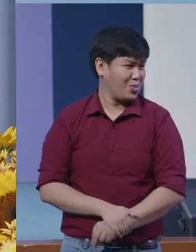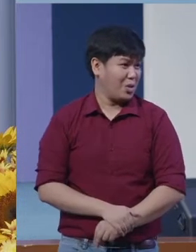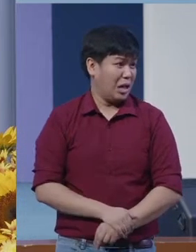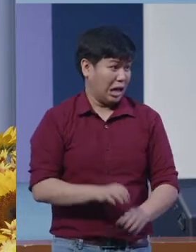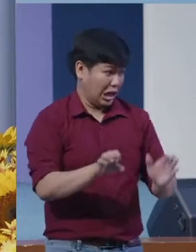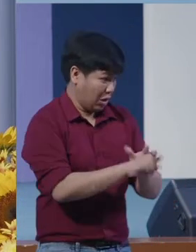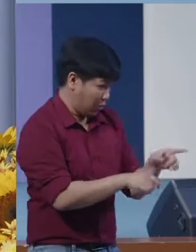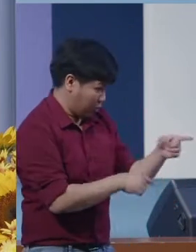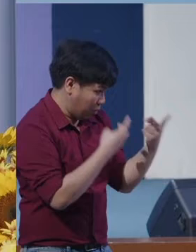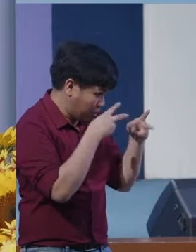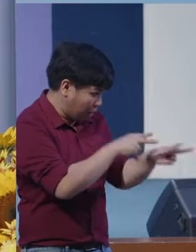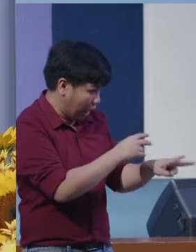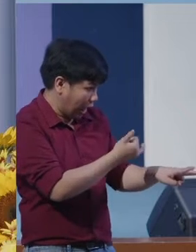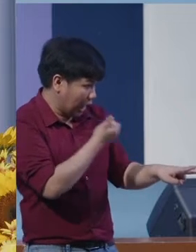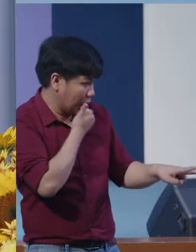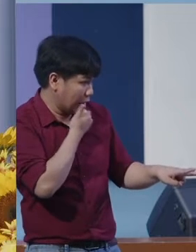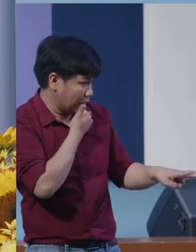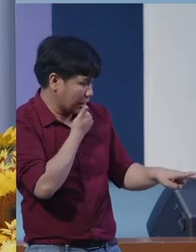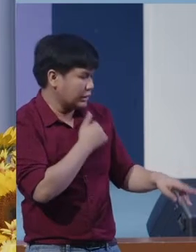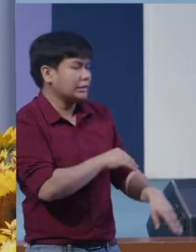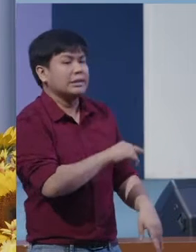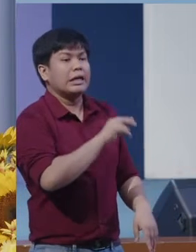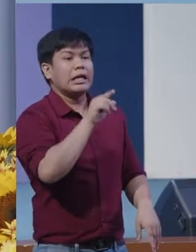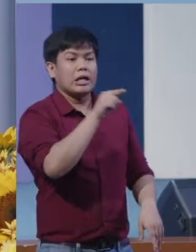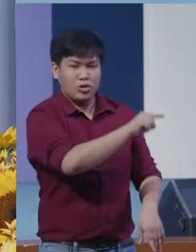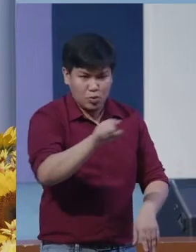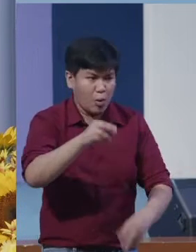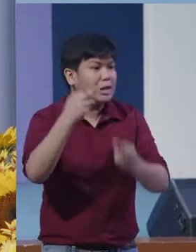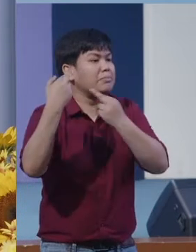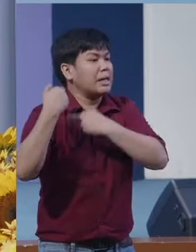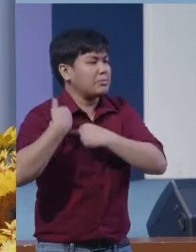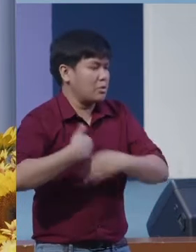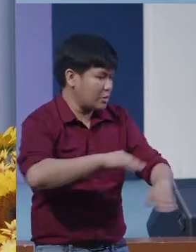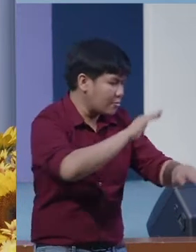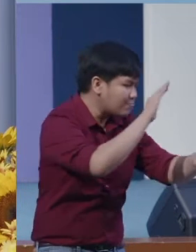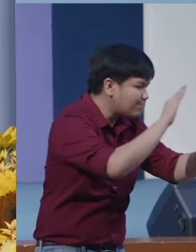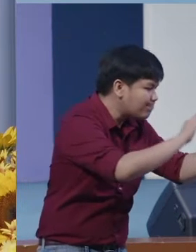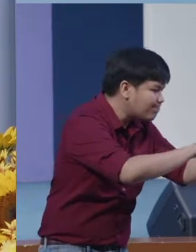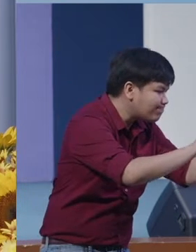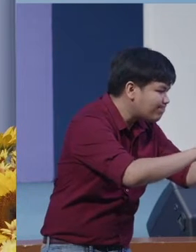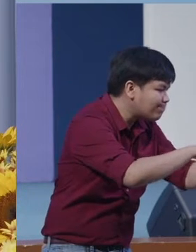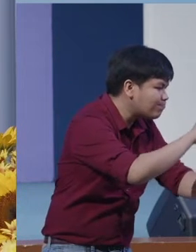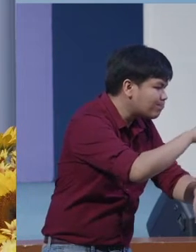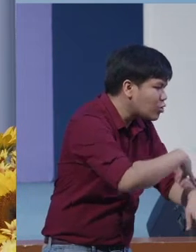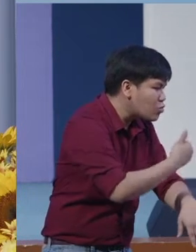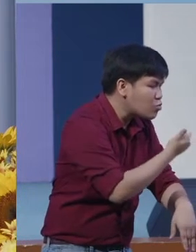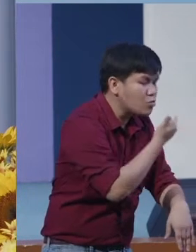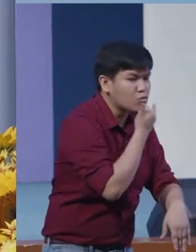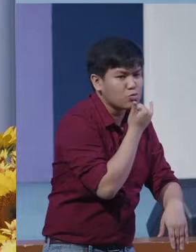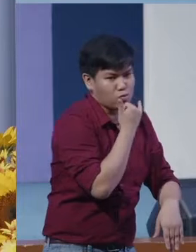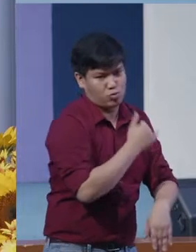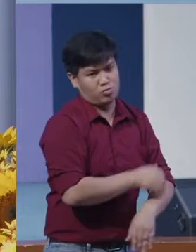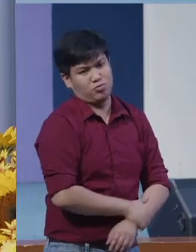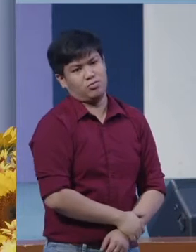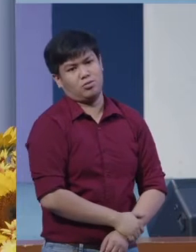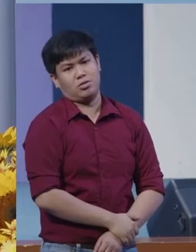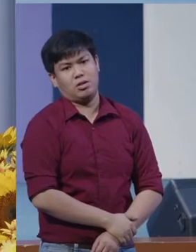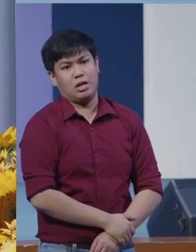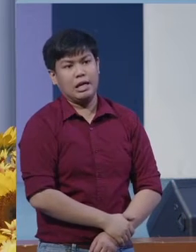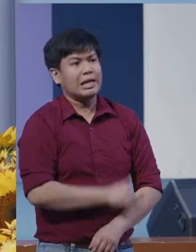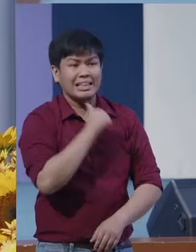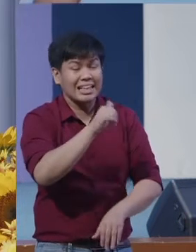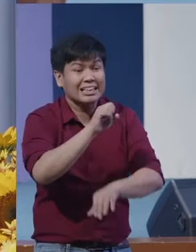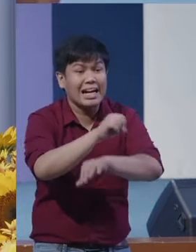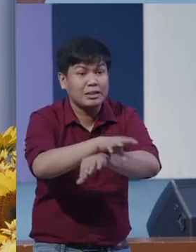Pag meron po kayo na puna, meron po kayong responsibilidad na sabihan sila. No? Hindi po gossip